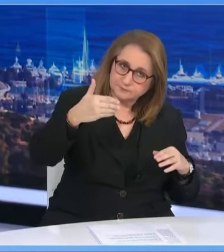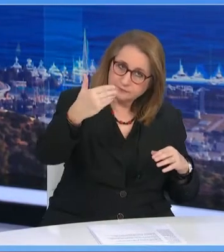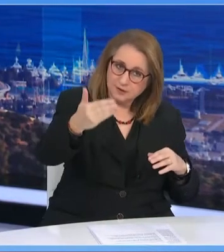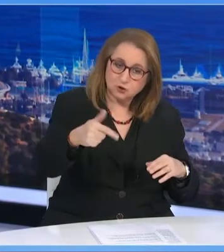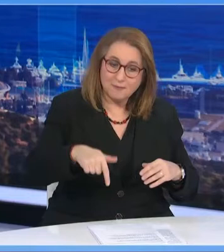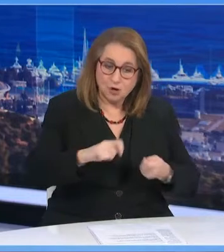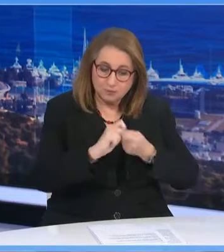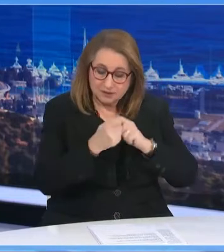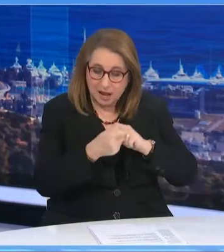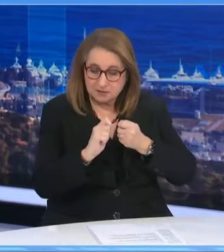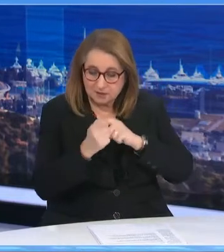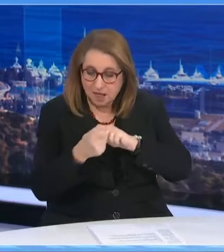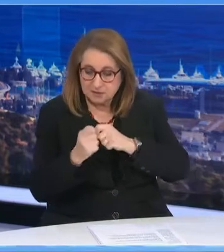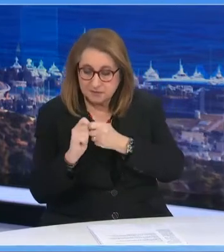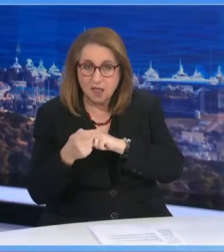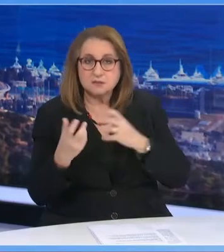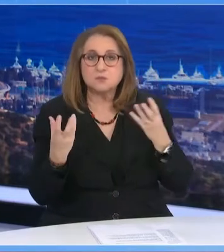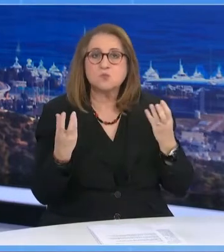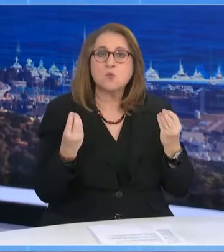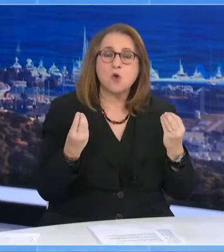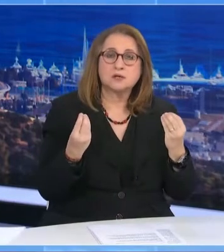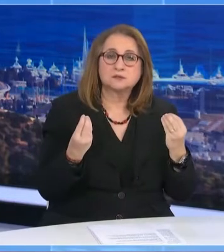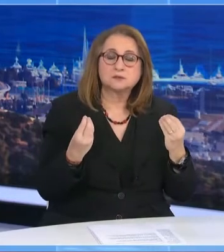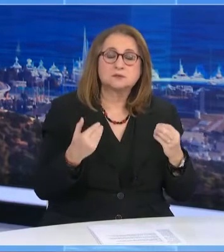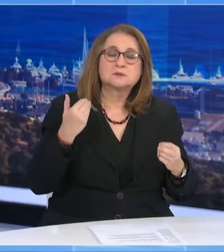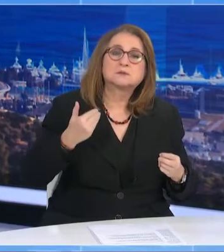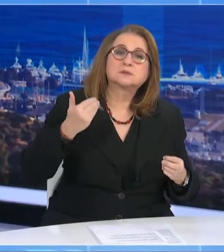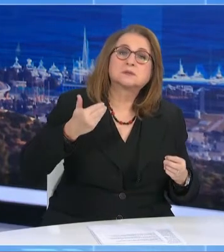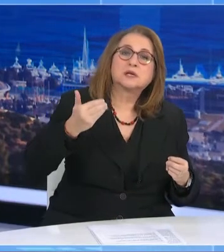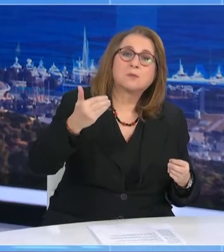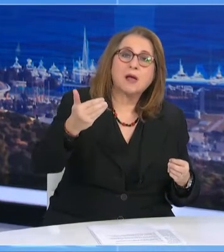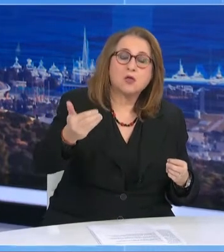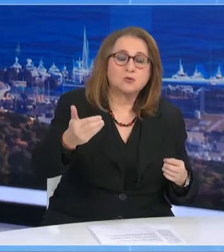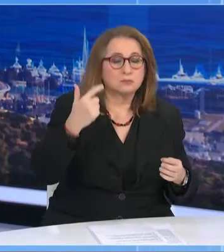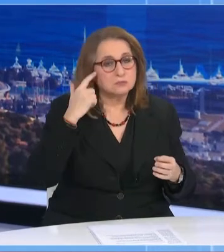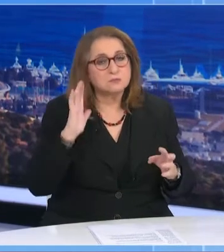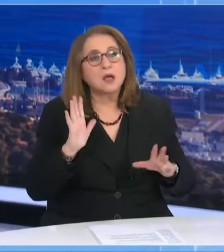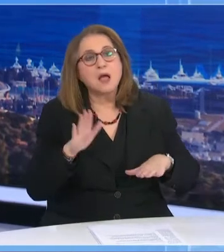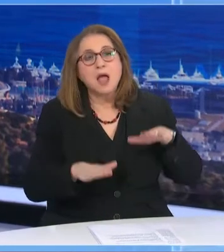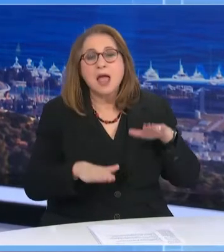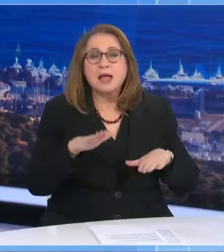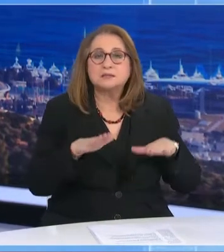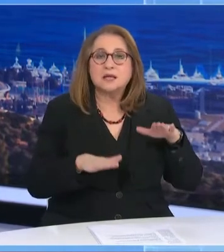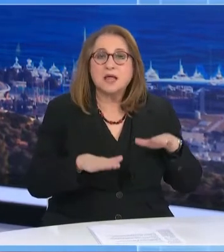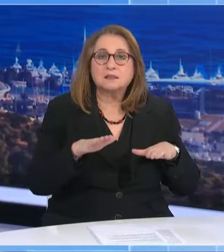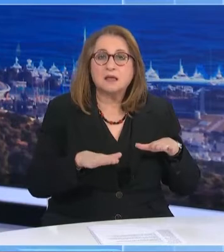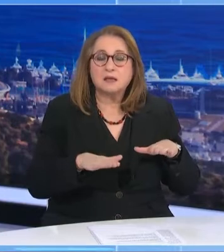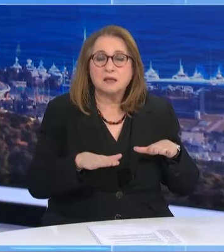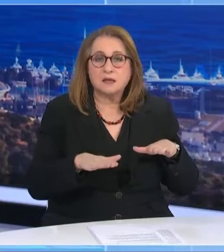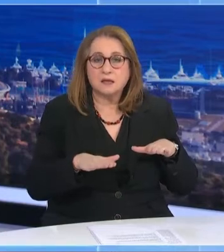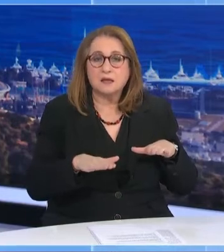των μεταλλάξεων της επίτευξης μιας κατάστασης ελεύθερης